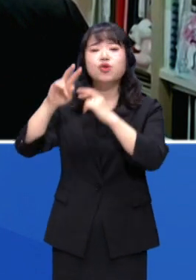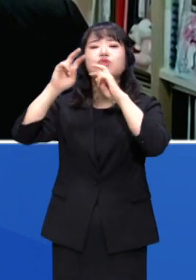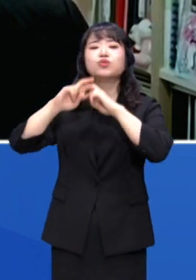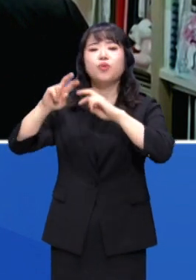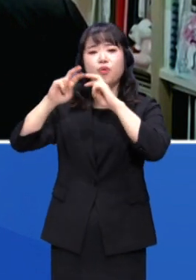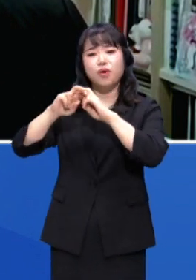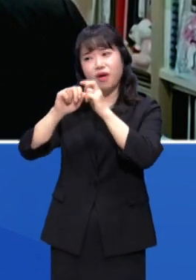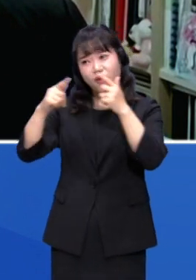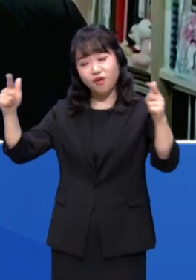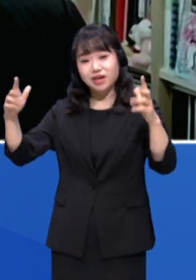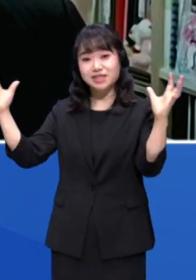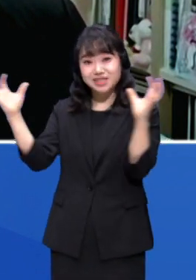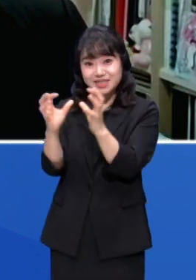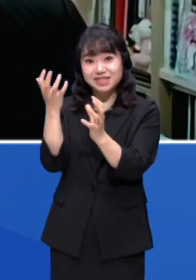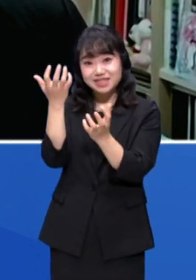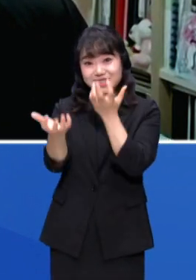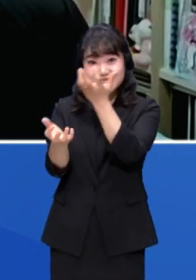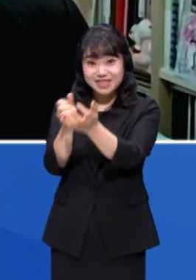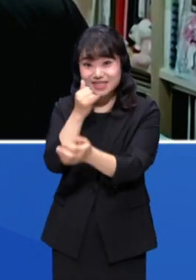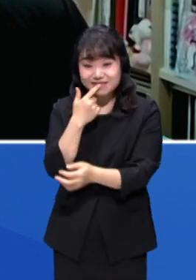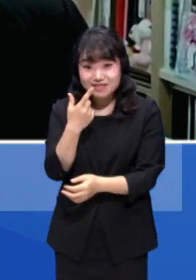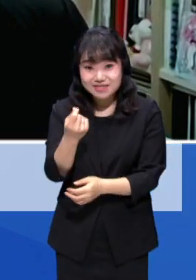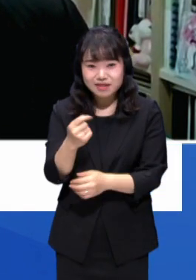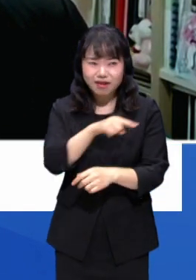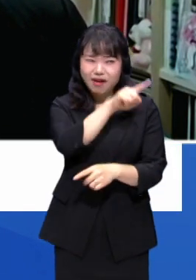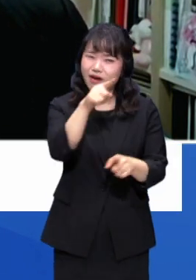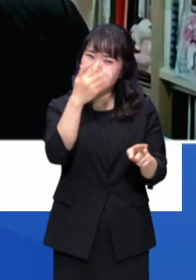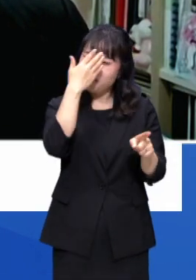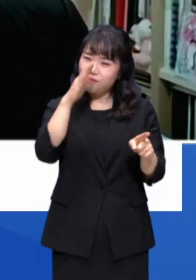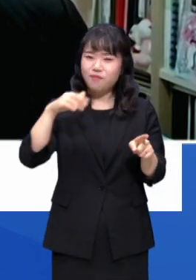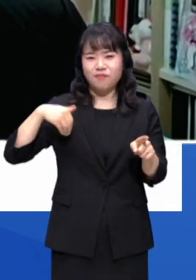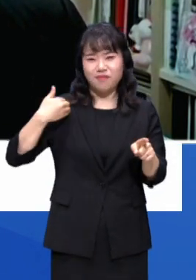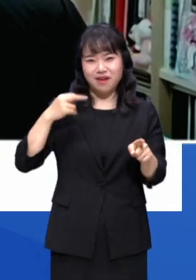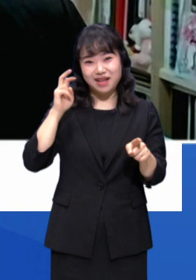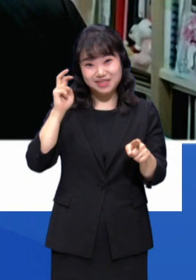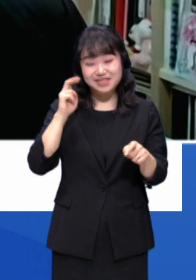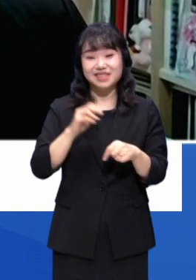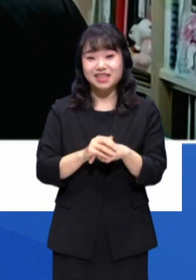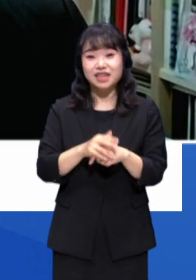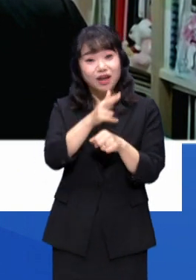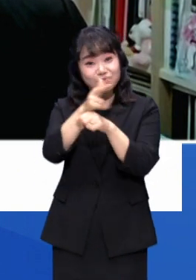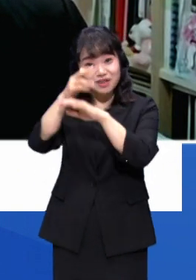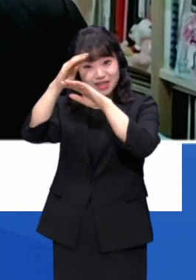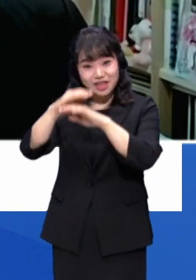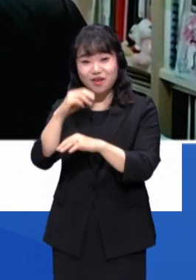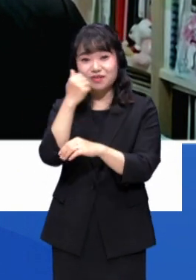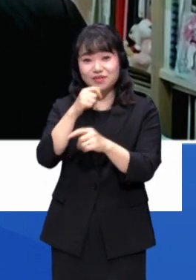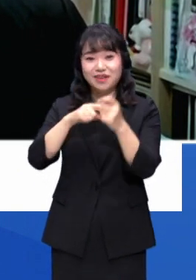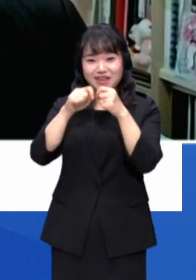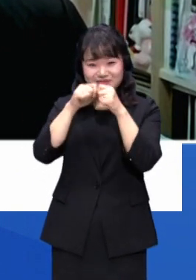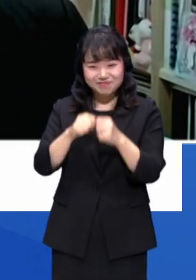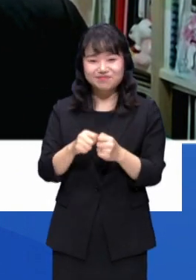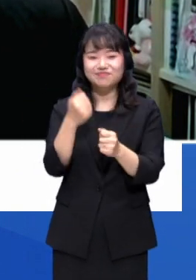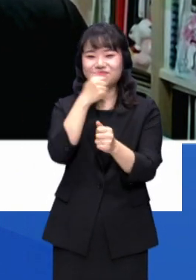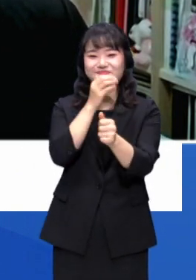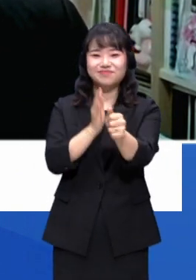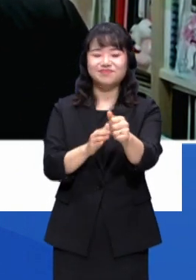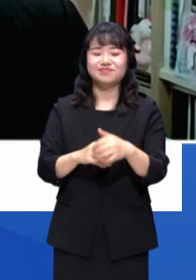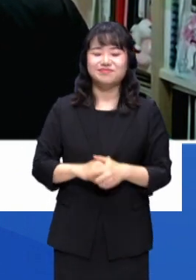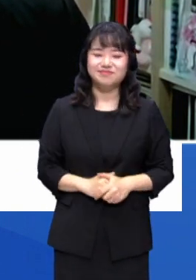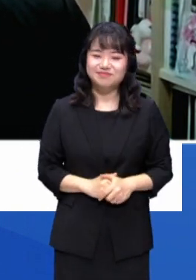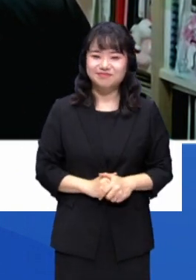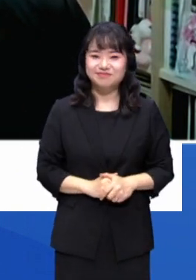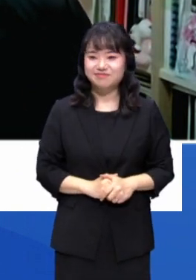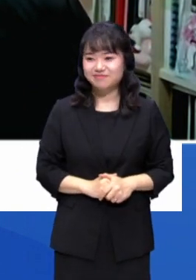시설이 들어선 것으로 알고 있습니다. 아직 잘 모르는 시청자분들도 계실 텐데 취재하신 곳에 대해 조금 더 자세히 설명